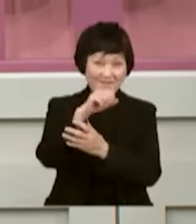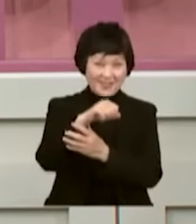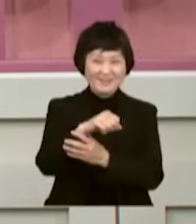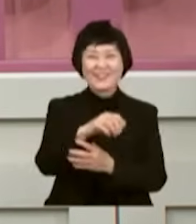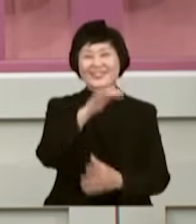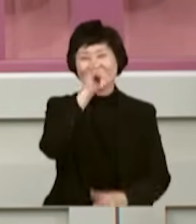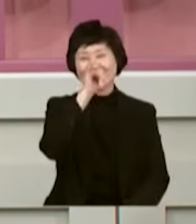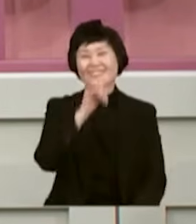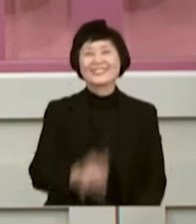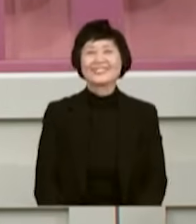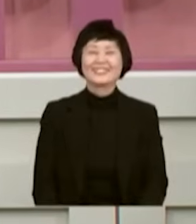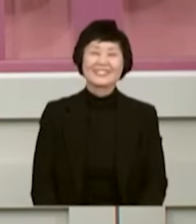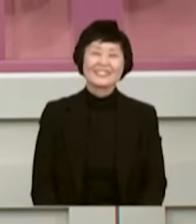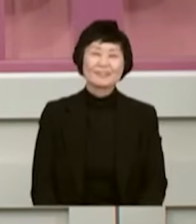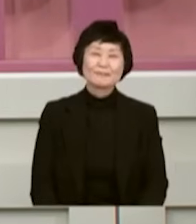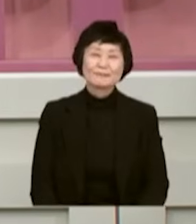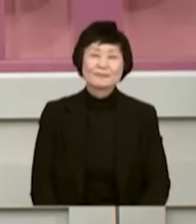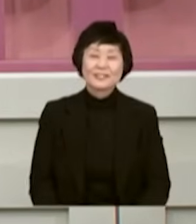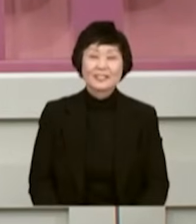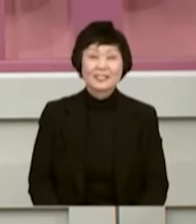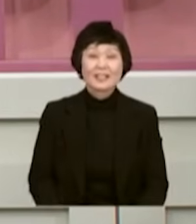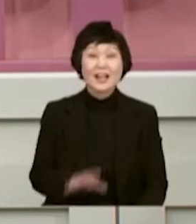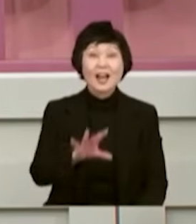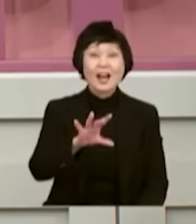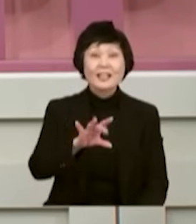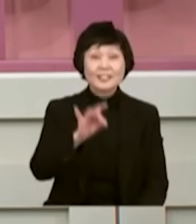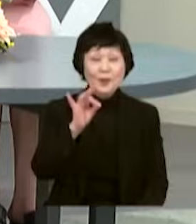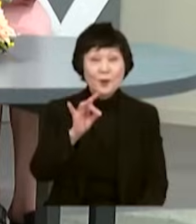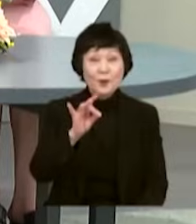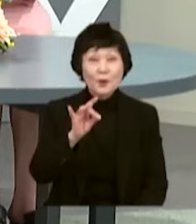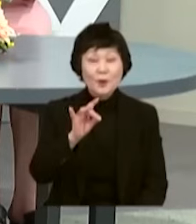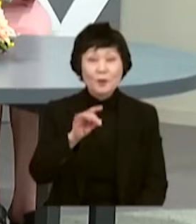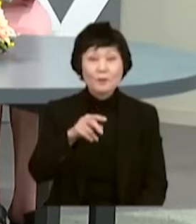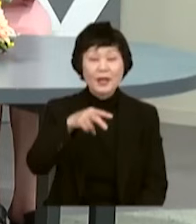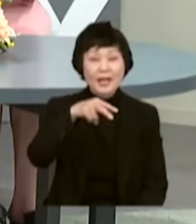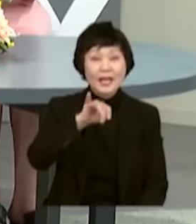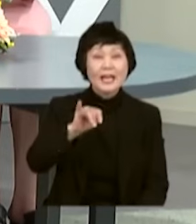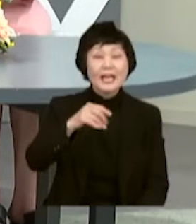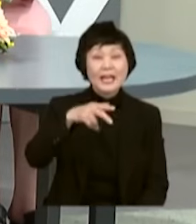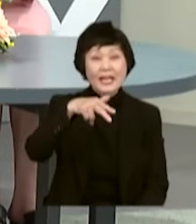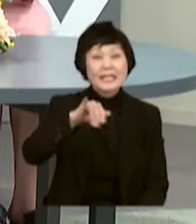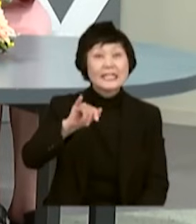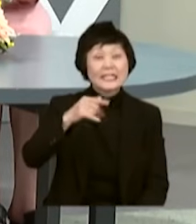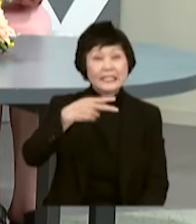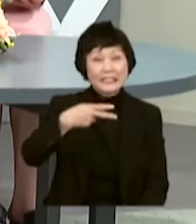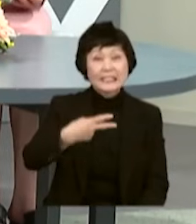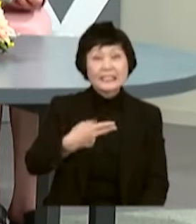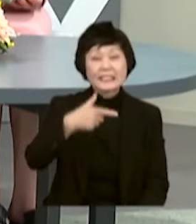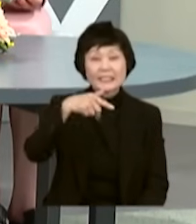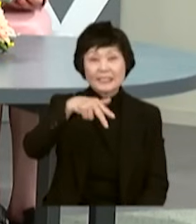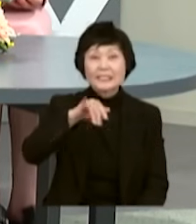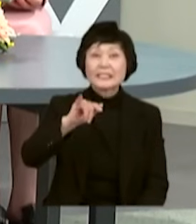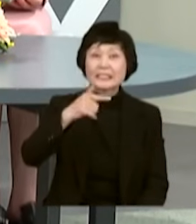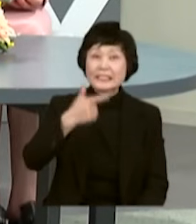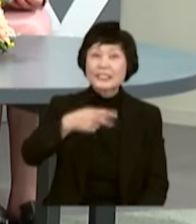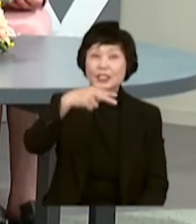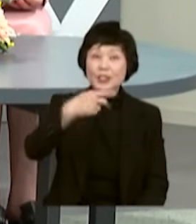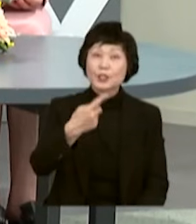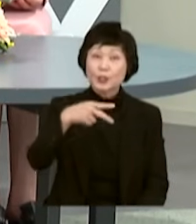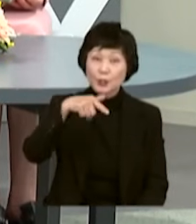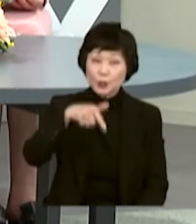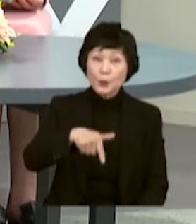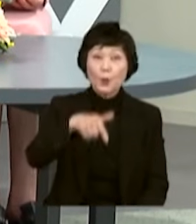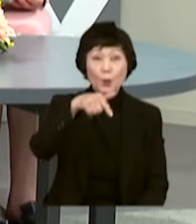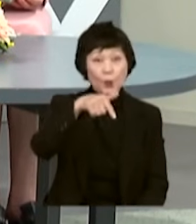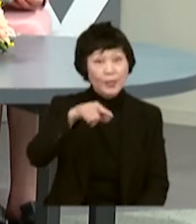싹을 틔우면서 열매를 맺었습니다. 네. 부흥 강사. 네. 야, 근데 이게 처음에 그